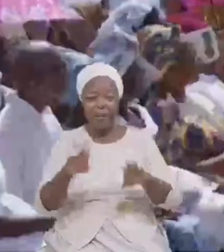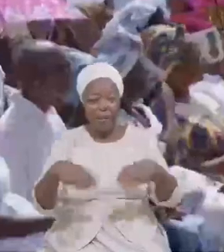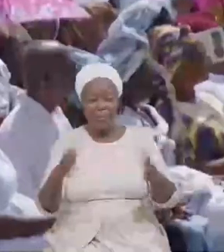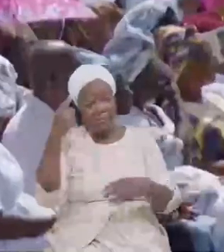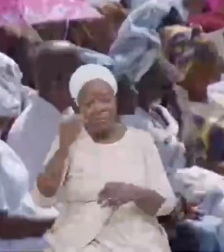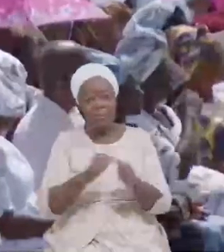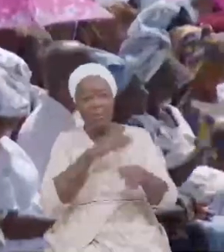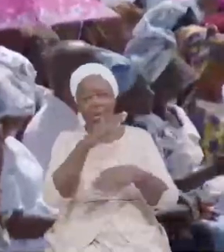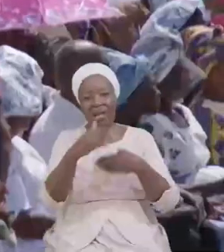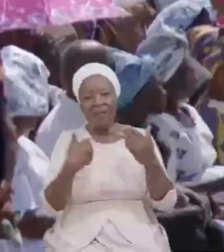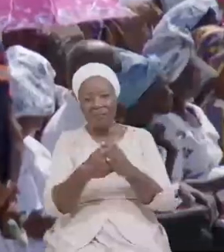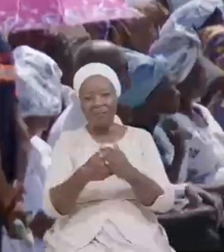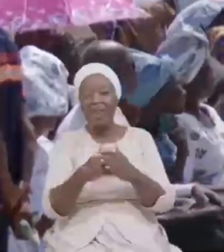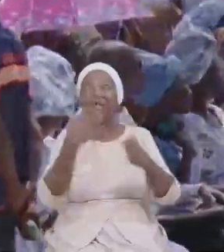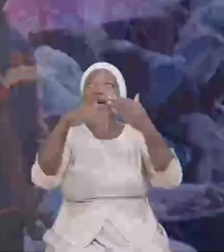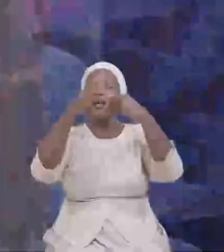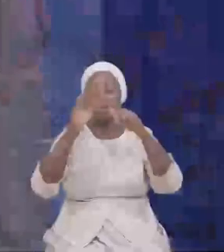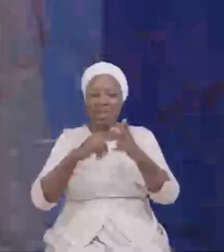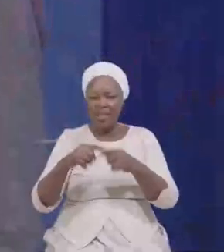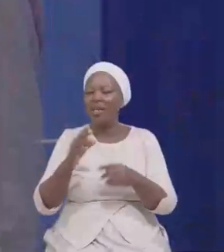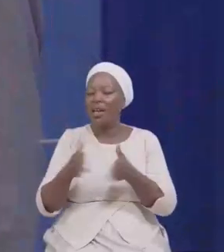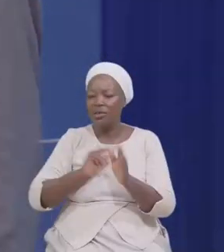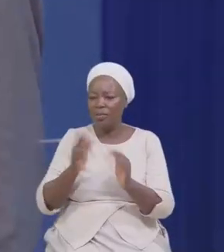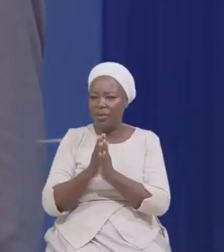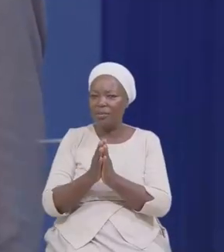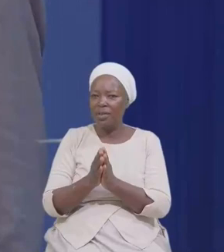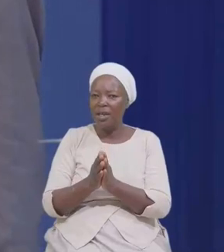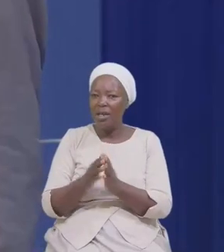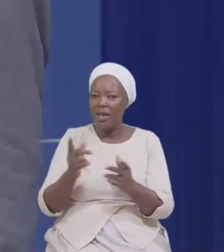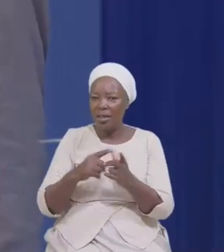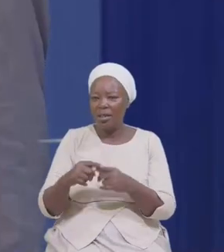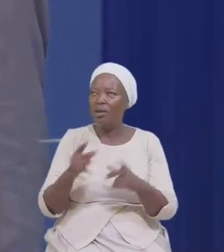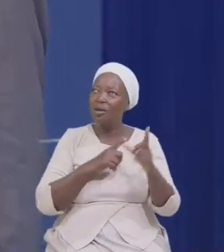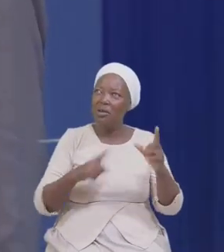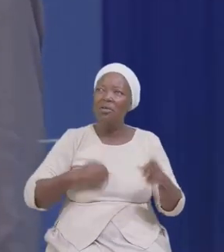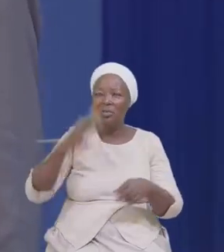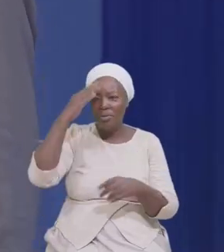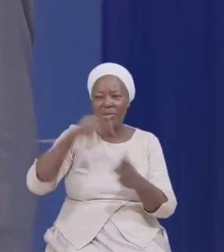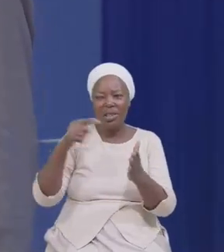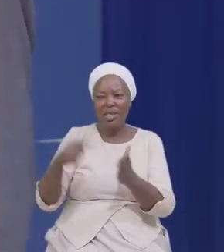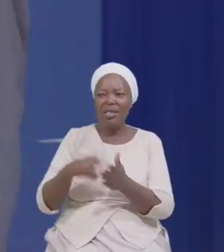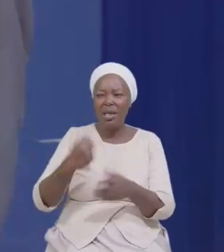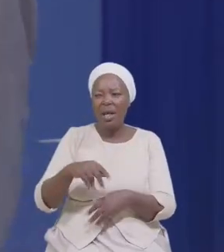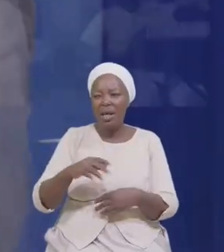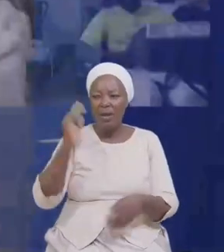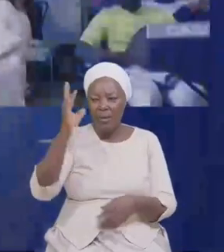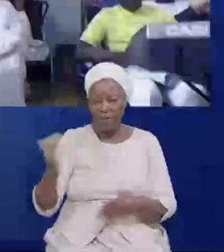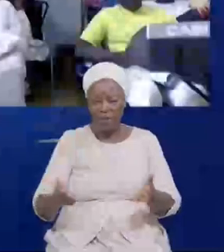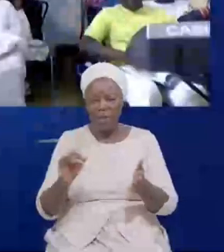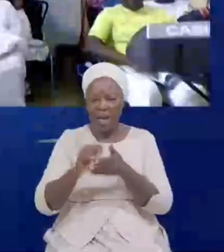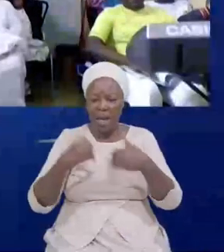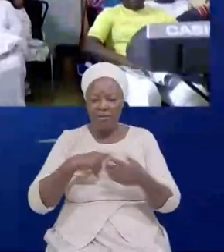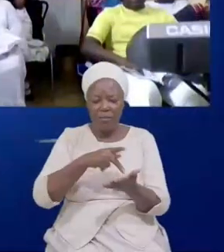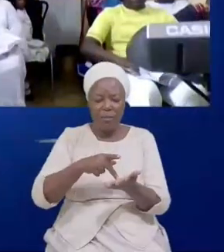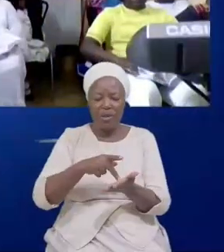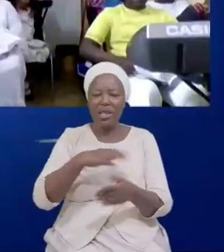prions. J'ai dit, Seigneur, tu sais, mon collègue pasteur, il a le sang empoisonné, balaie tout